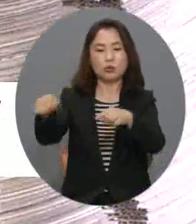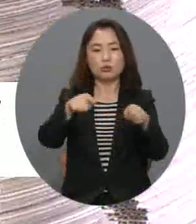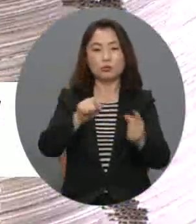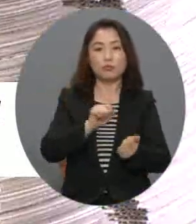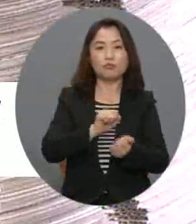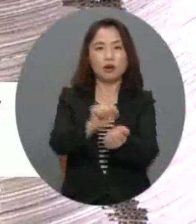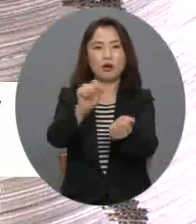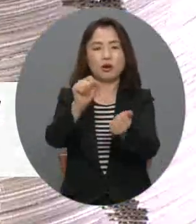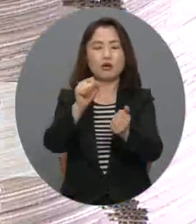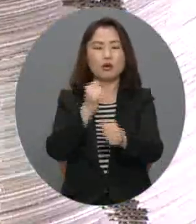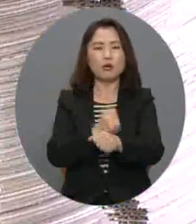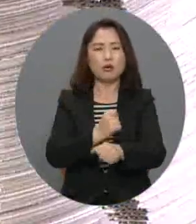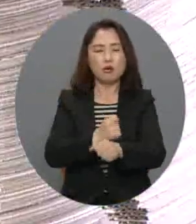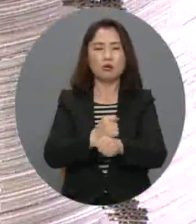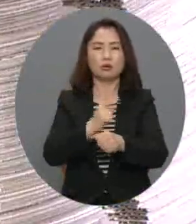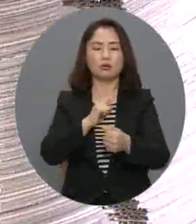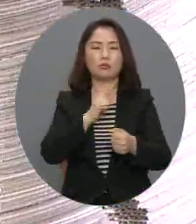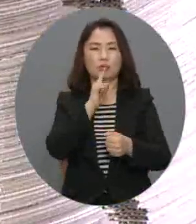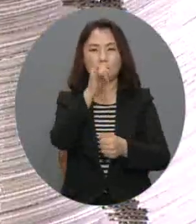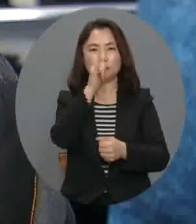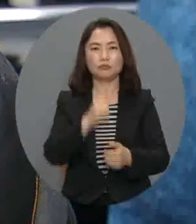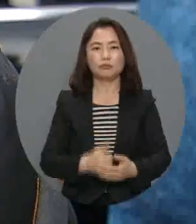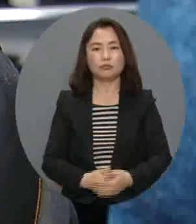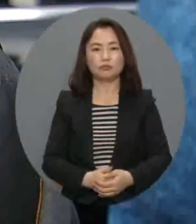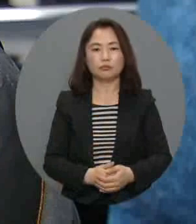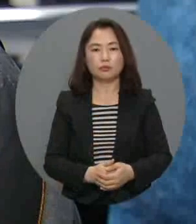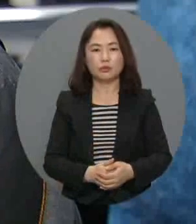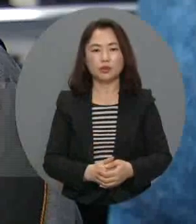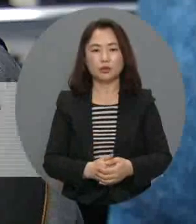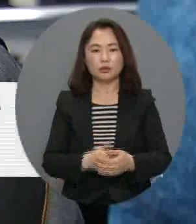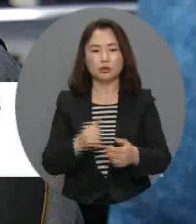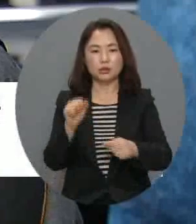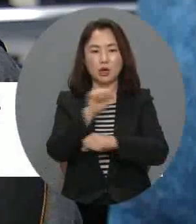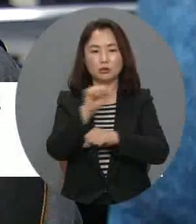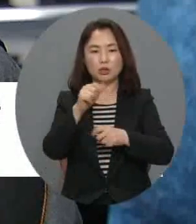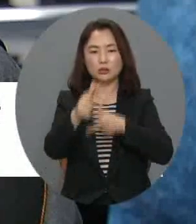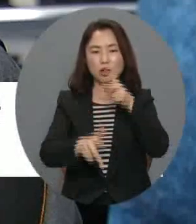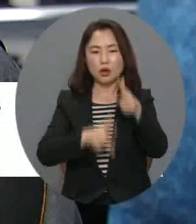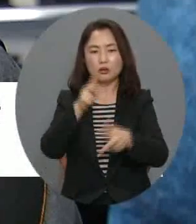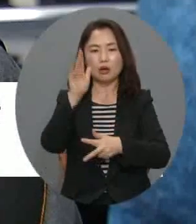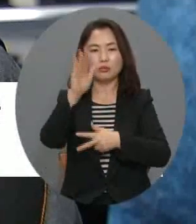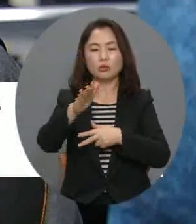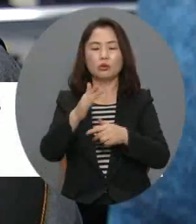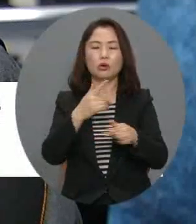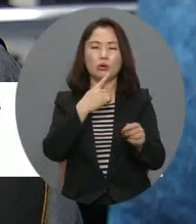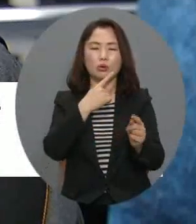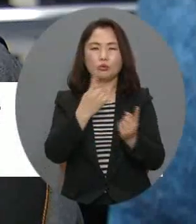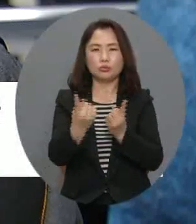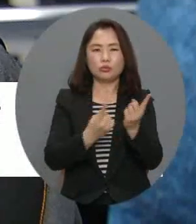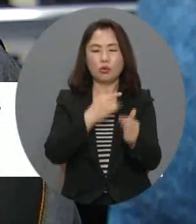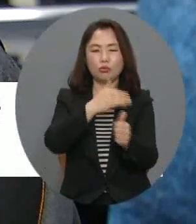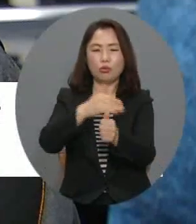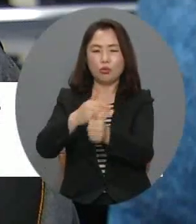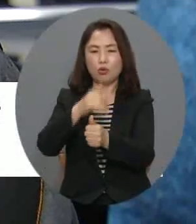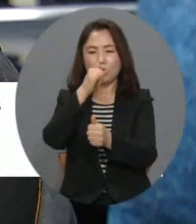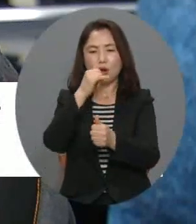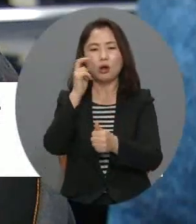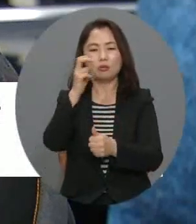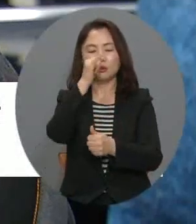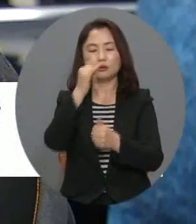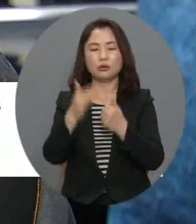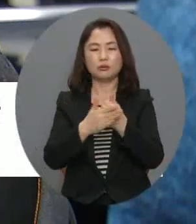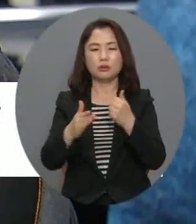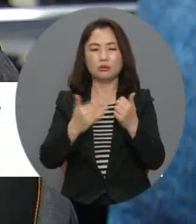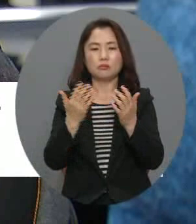전국적인 현안으로 만들겠다고 밝혔습니다. 자동차 산업에 앞으로 더 많은 구조조정이 예상되기 때문에 그러한 것들을 미연에